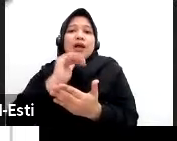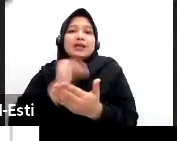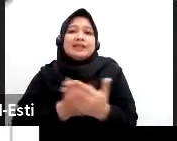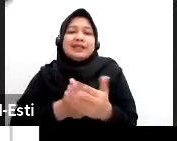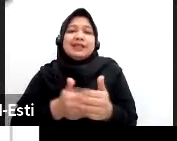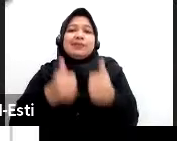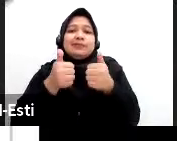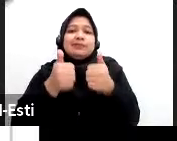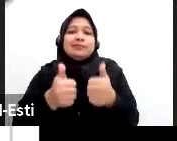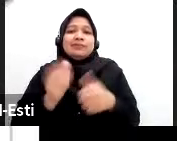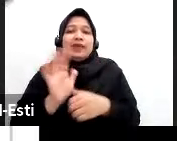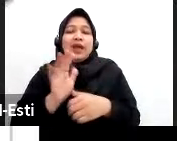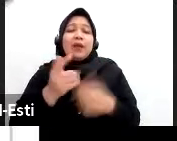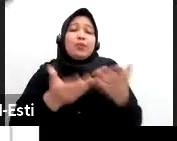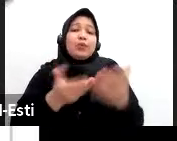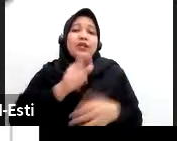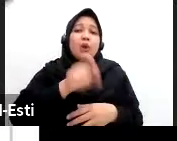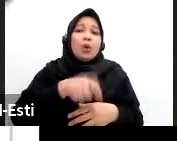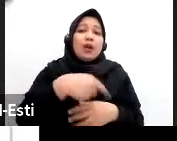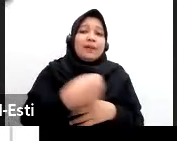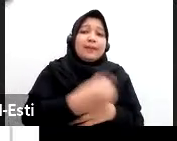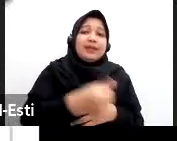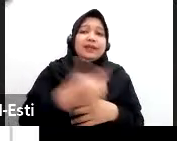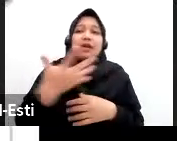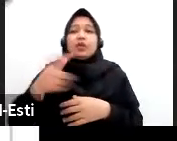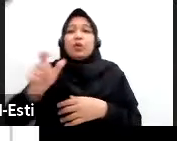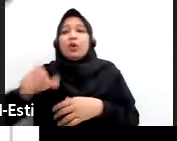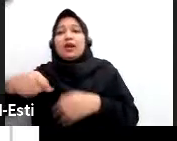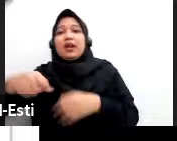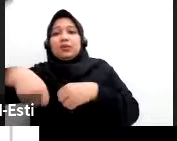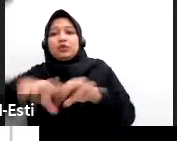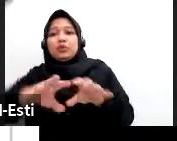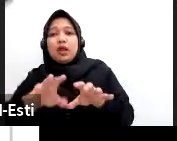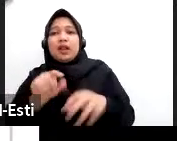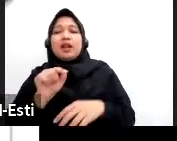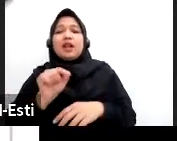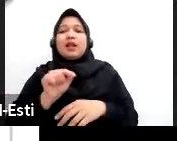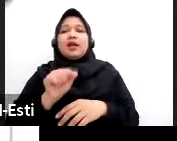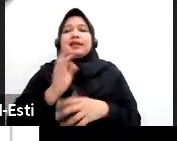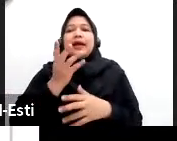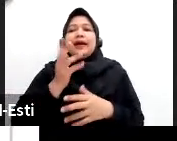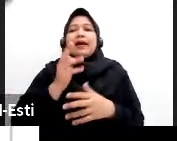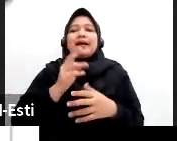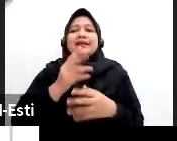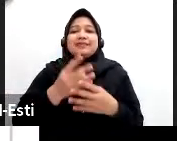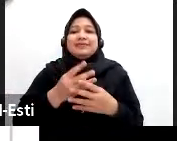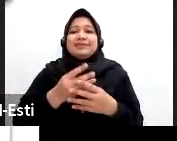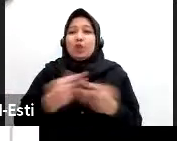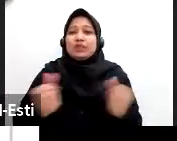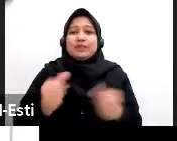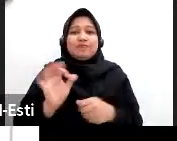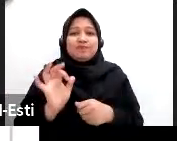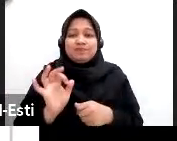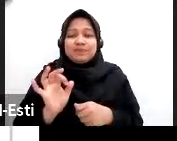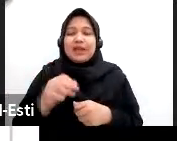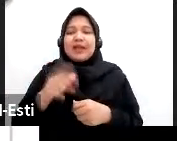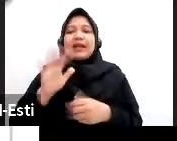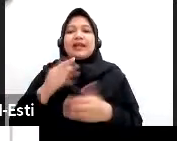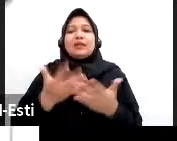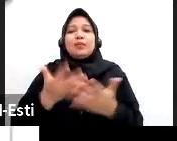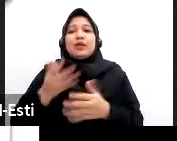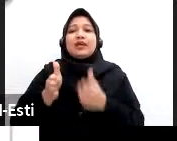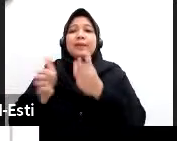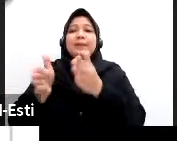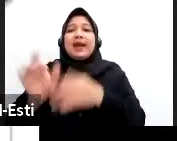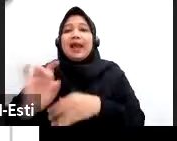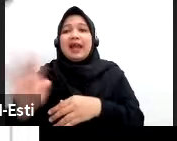baik itu si konsumen maupun sih seller maka itu akan kemudian masuk ke apa namanya pihak eksternal misalnya